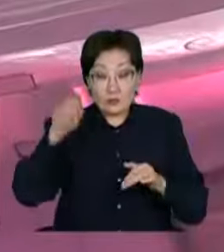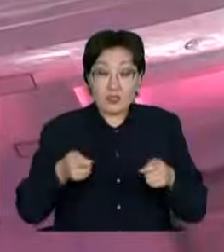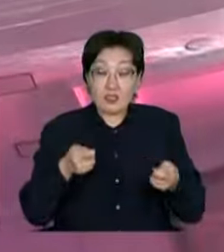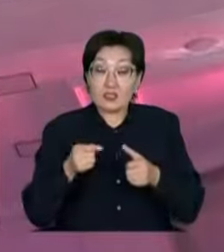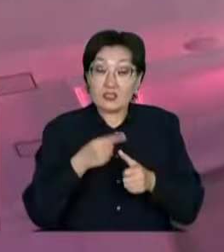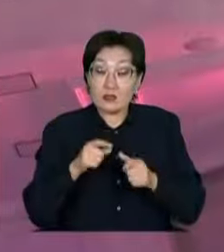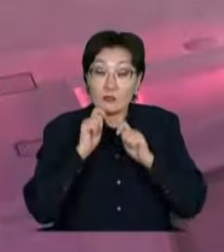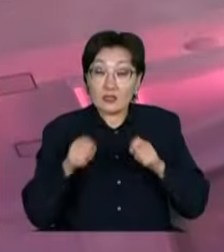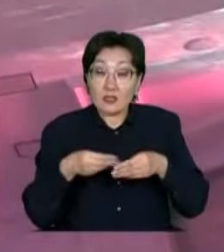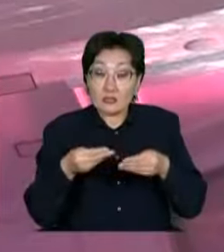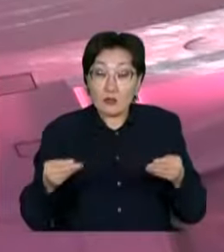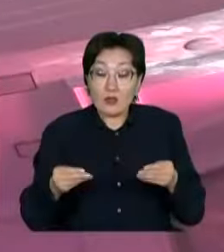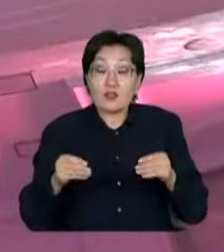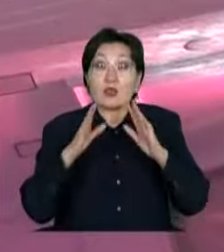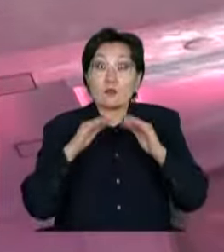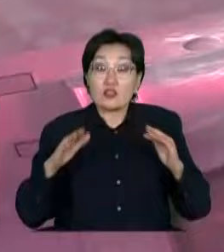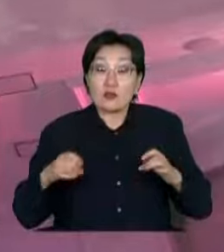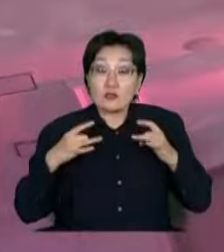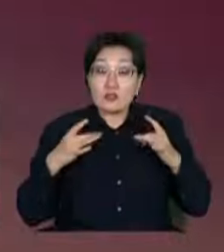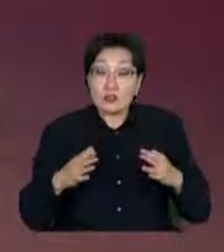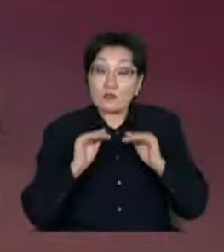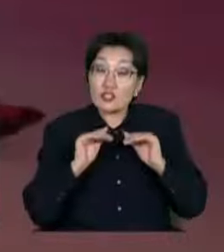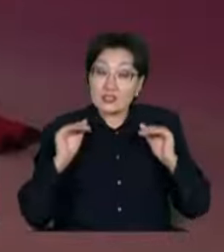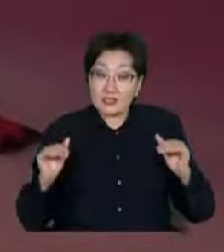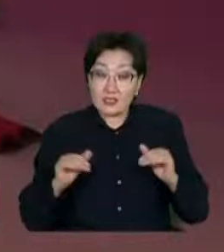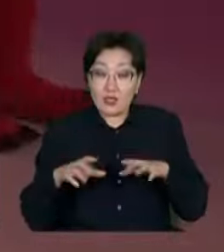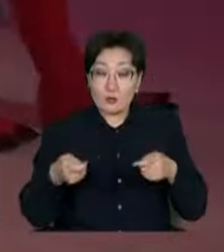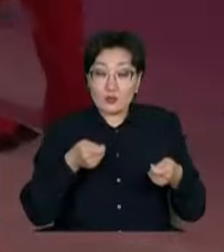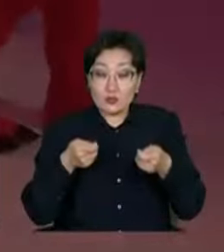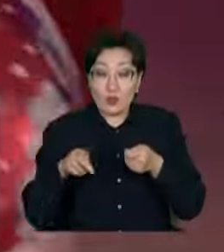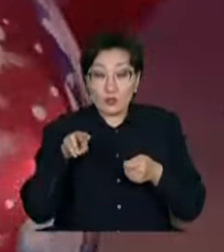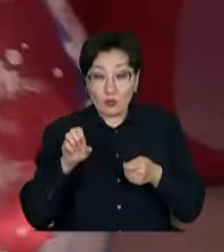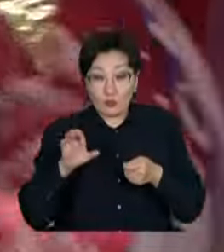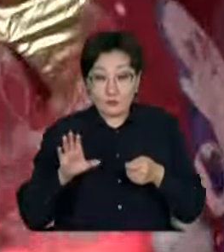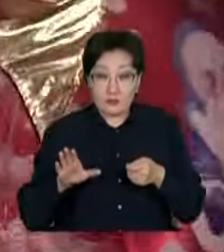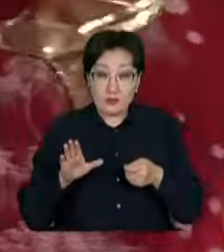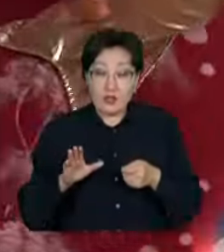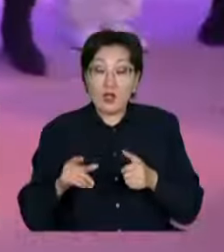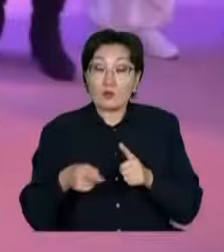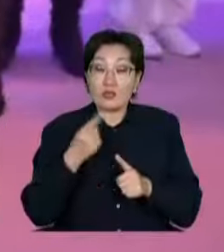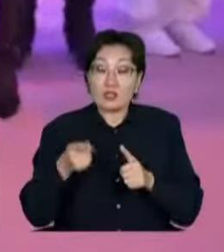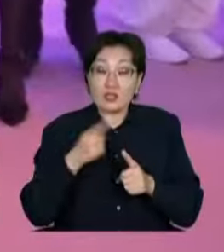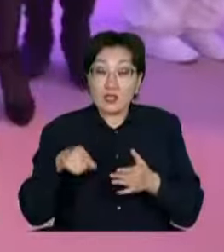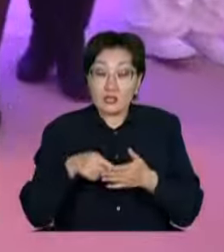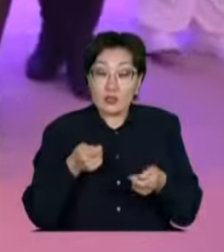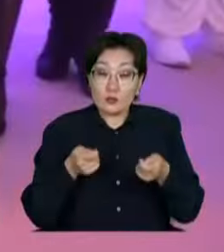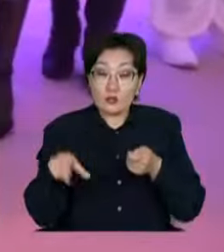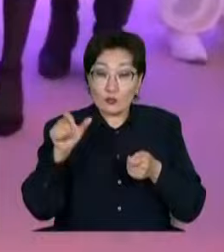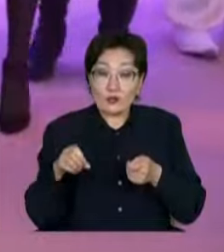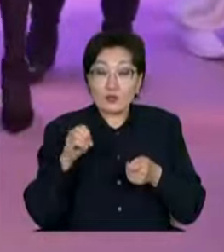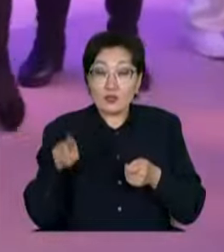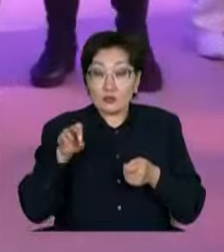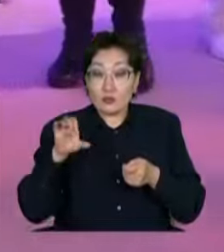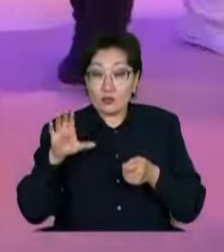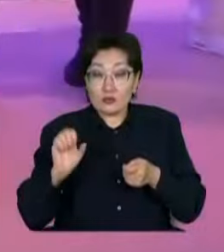атынан сыйлық алды. Шырша мерекесіне келген бүлдіршіндерді ел президенті Қасым-Жомарт Тоқаевтың атынан шаһар әкімі Ерболат